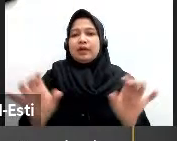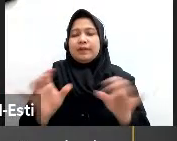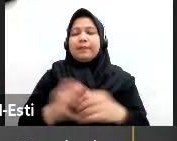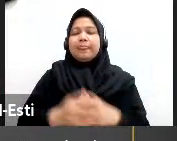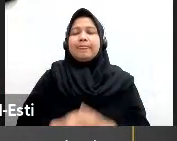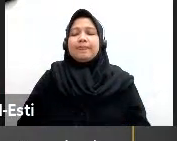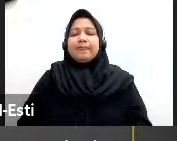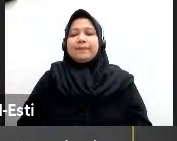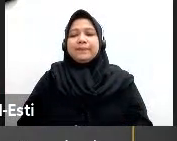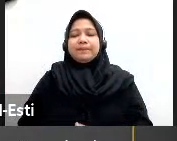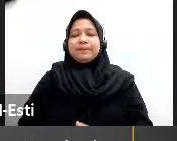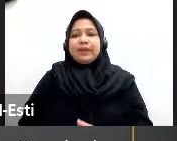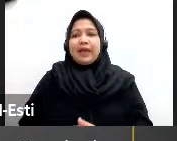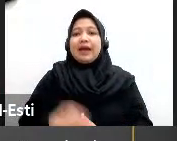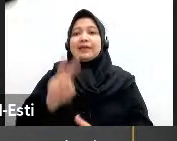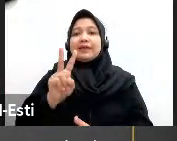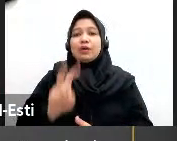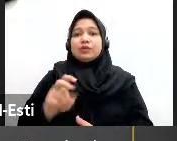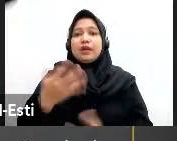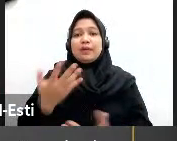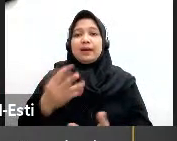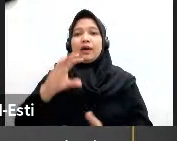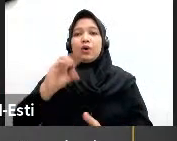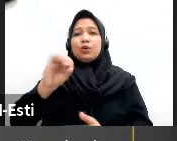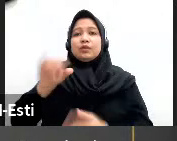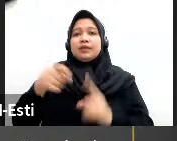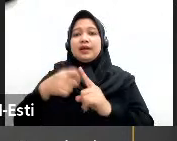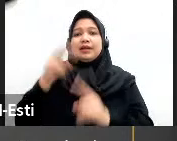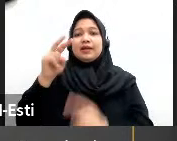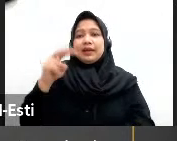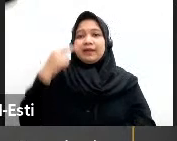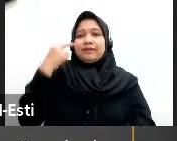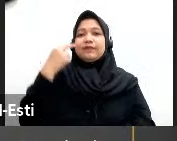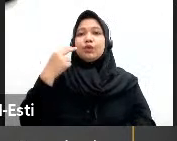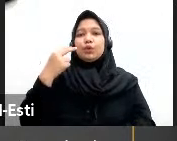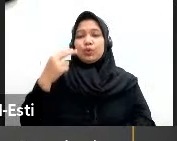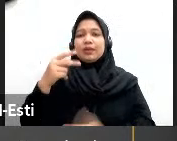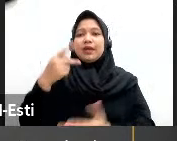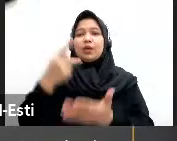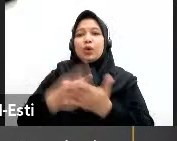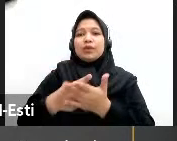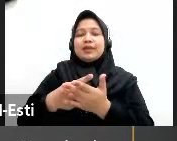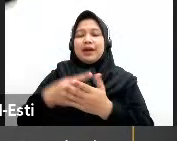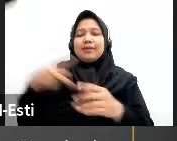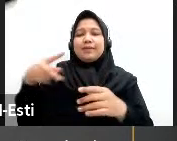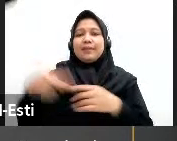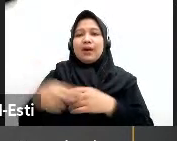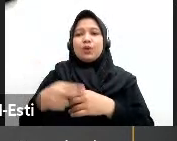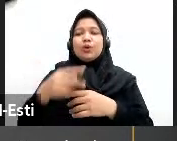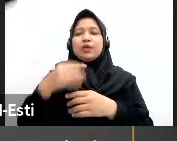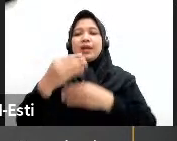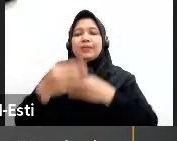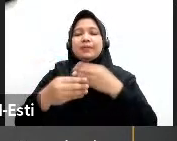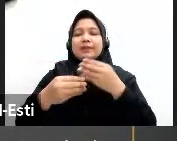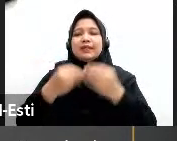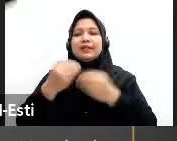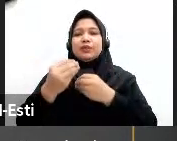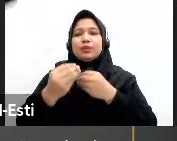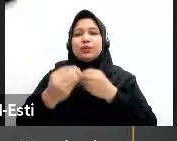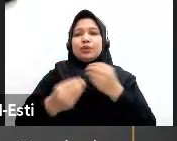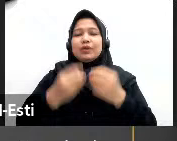mesinnya memang OJK harus melakukan review terhadap kontrak kontrak baku di industri dan sial khususnya